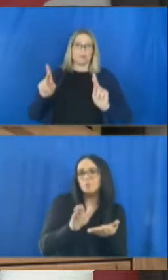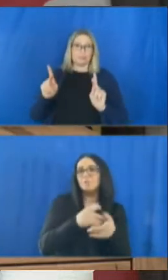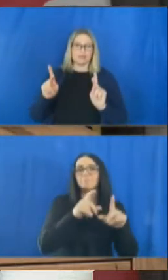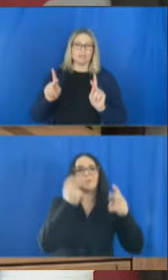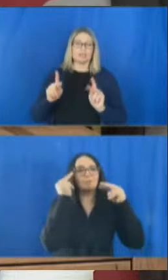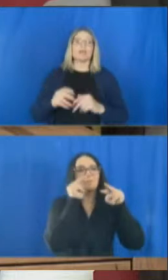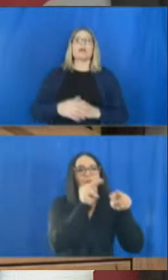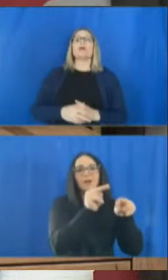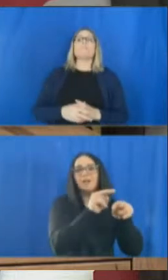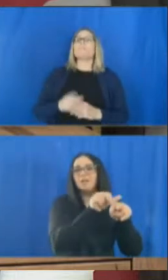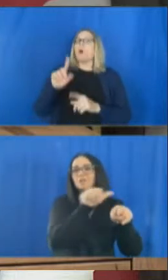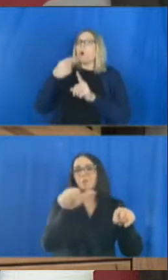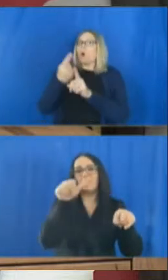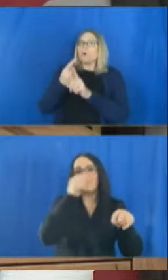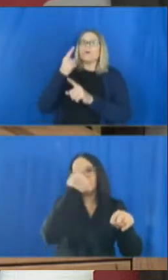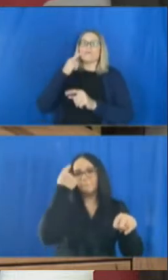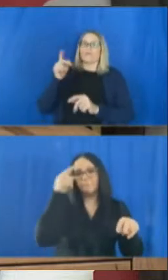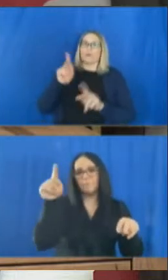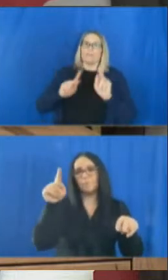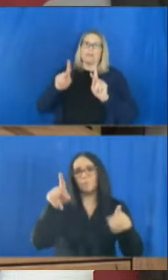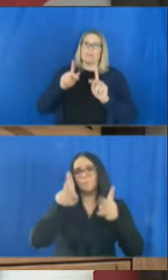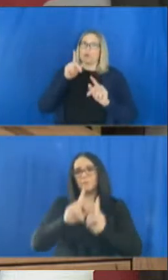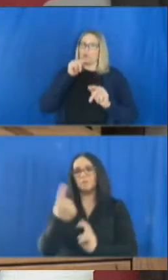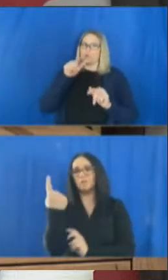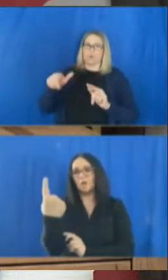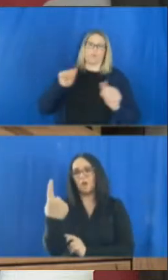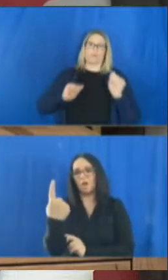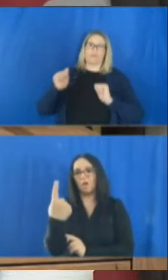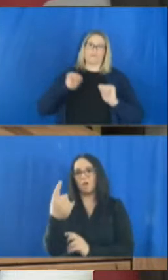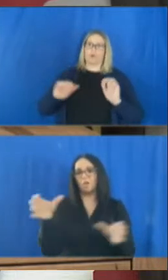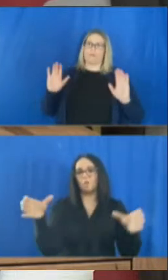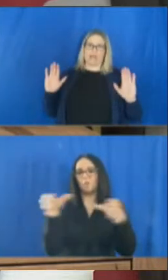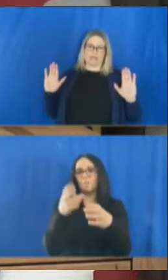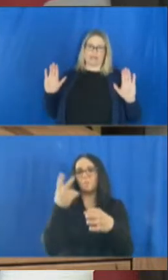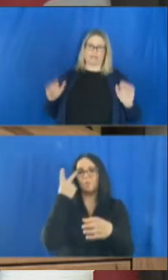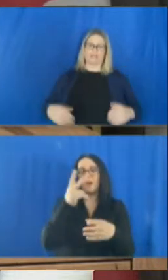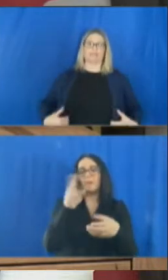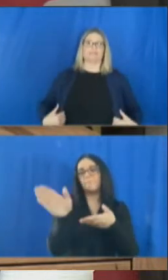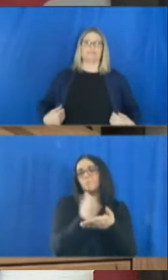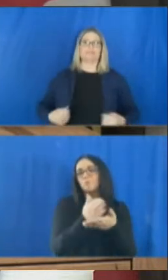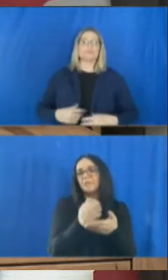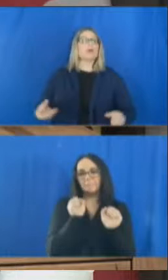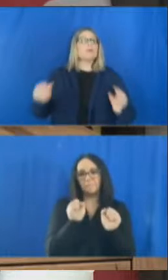available online at gnb.ca under Living with COVID-19.